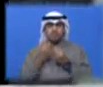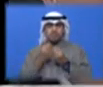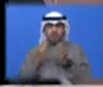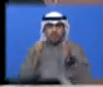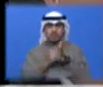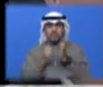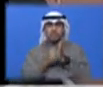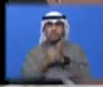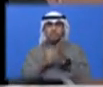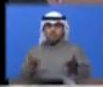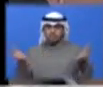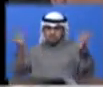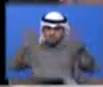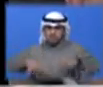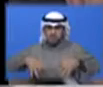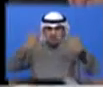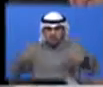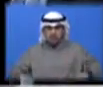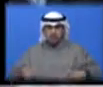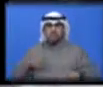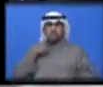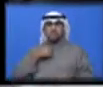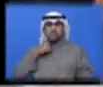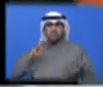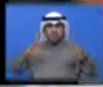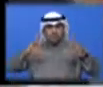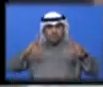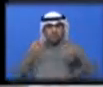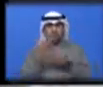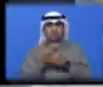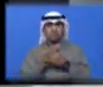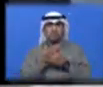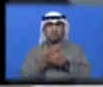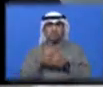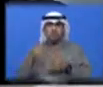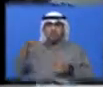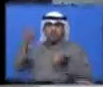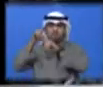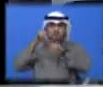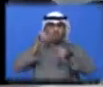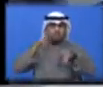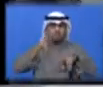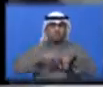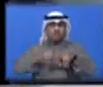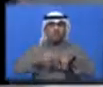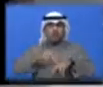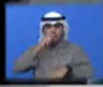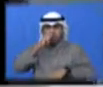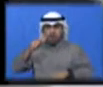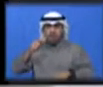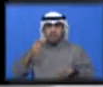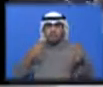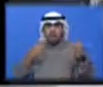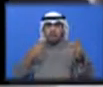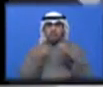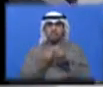التي دمرت خلال الحرب الأخيرة على غزة. كما وأكد روبرت تيرنر مدير عملية الأونروا في قطاع غزة في